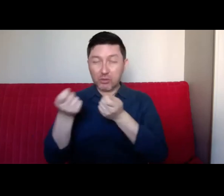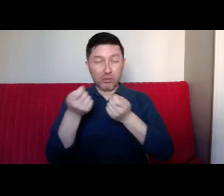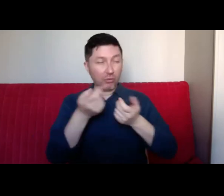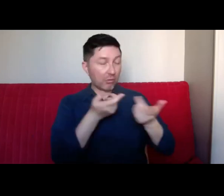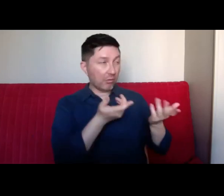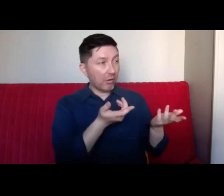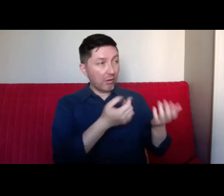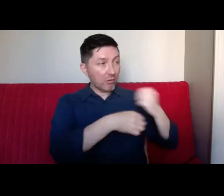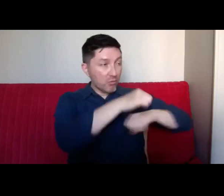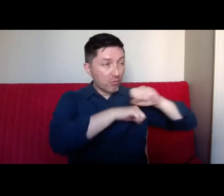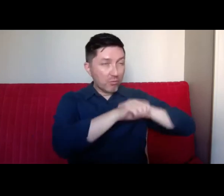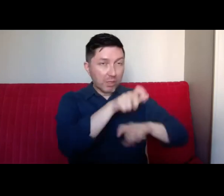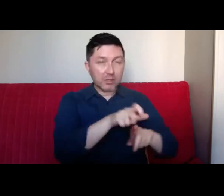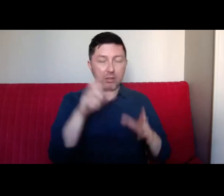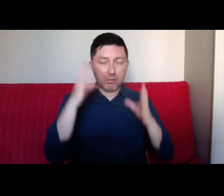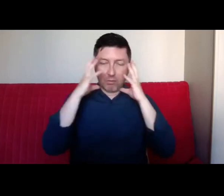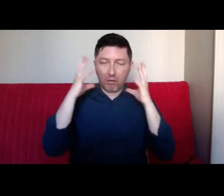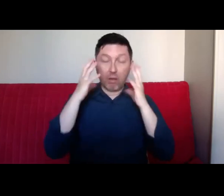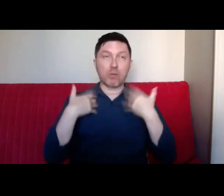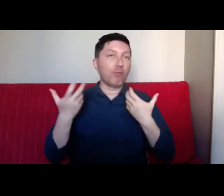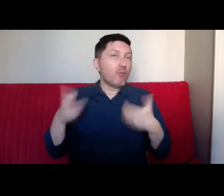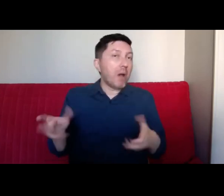la SEPH, qui sera plus développée par Gilbert par après,